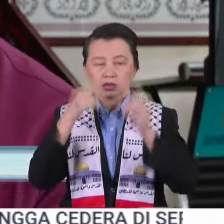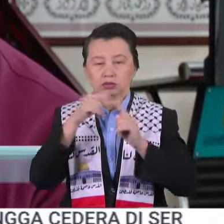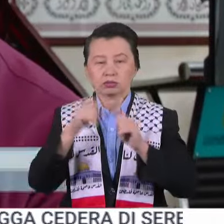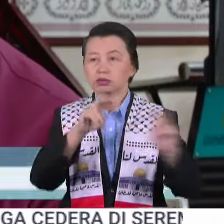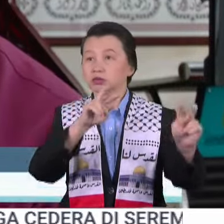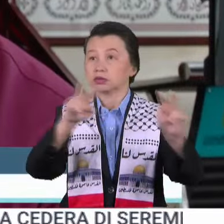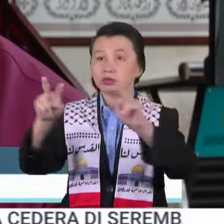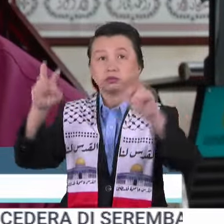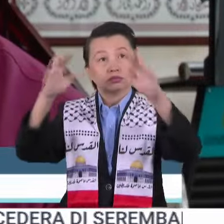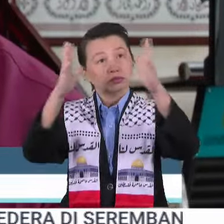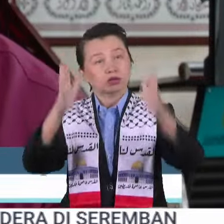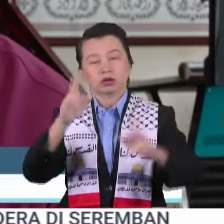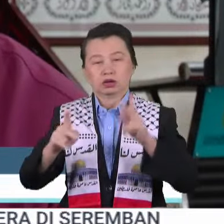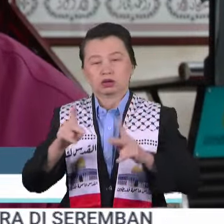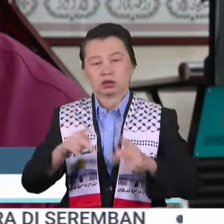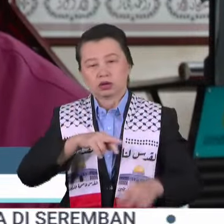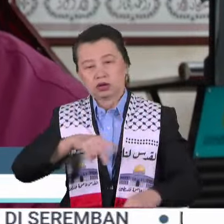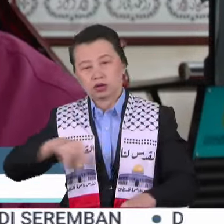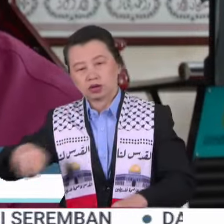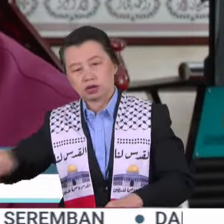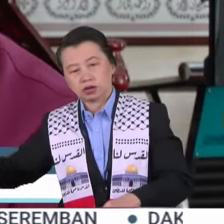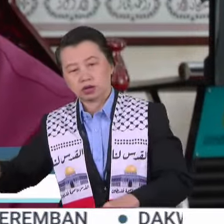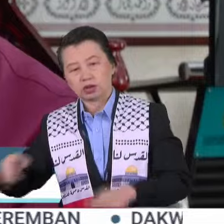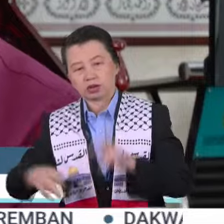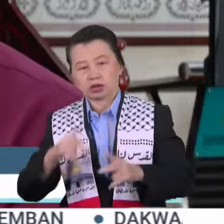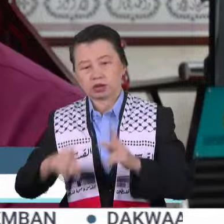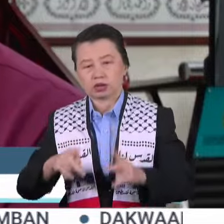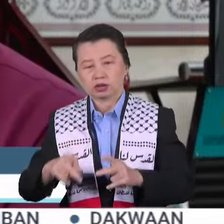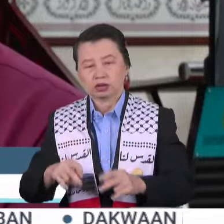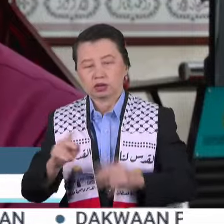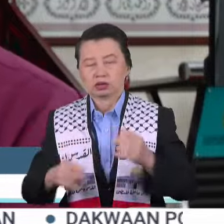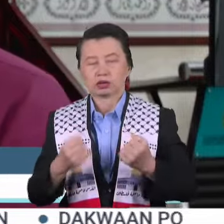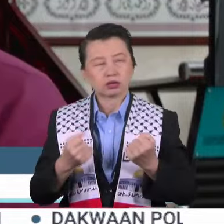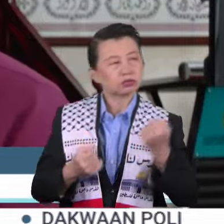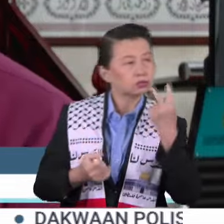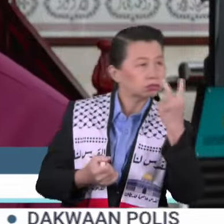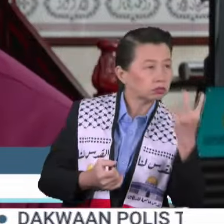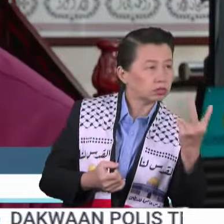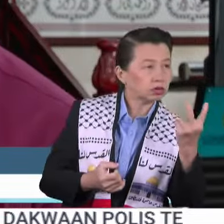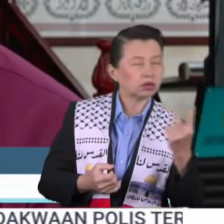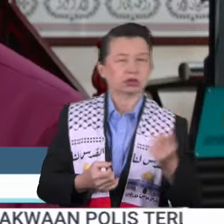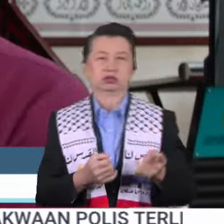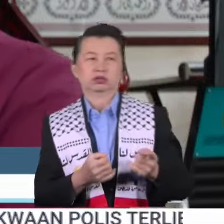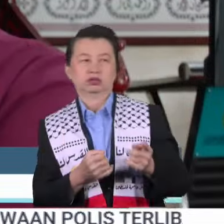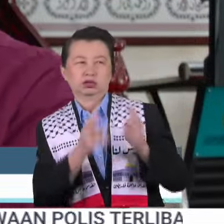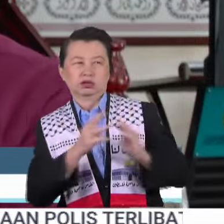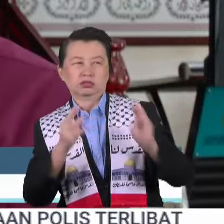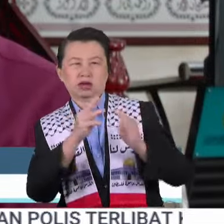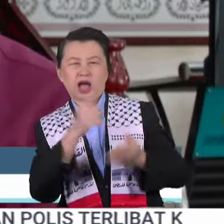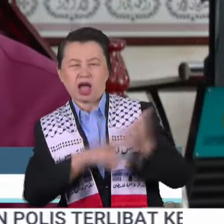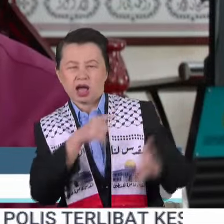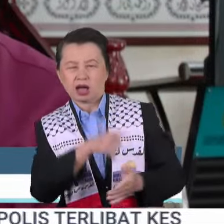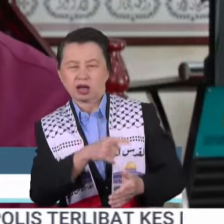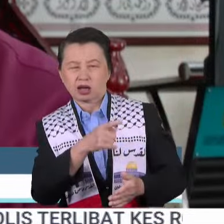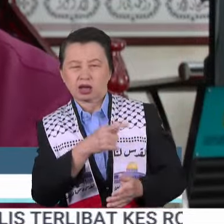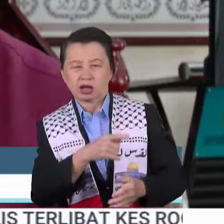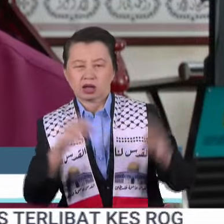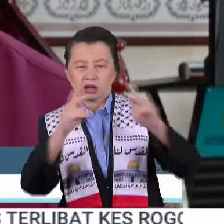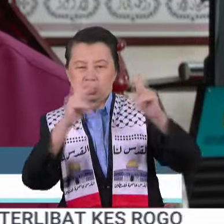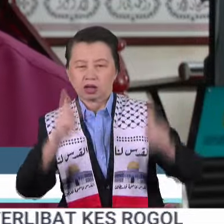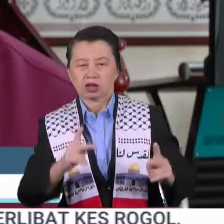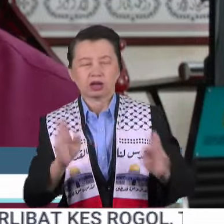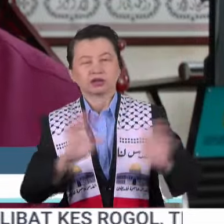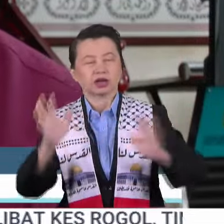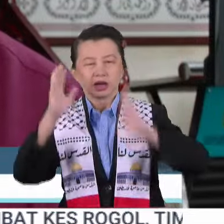tengok kompleks ada, kadang-kadang orang lalu terletak dekat masjid dekat jalan Rahan, orang tengok macam masjid ke apa ke, sebab nama perkataan kompleks tu. Sebab